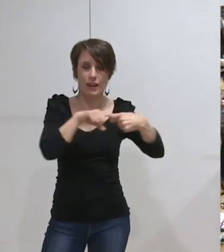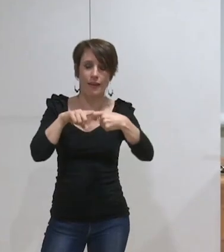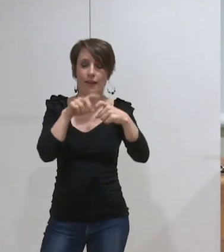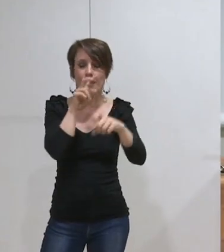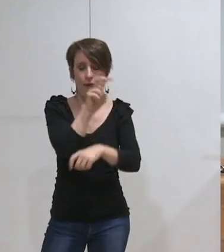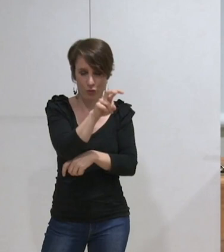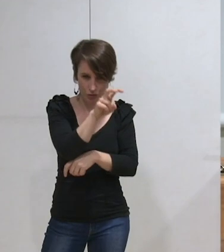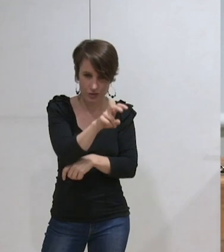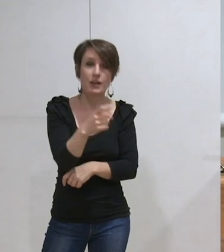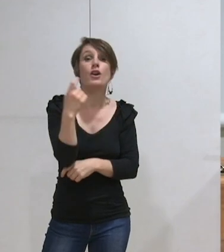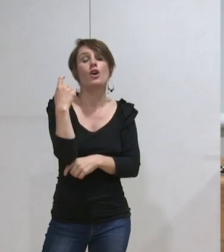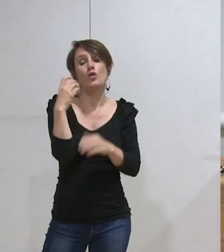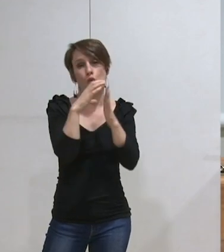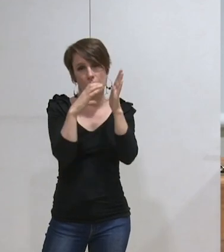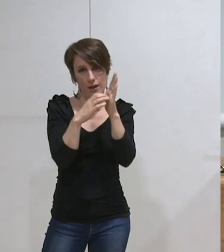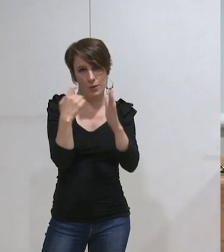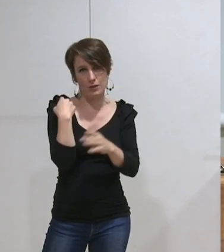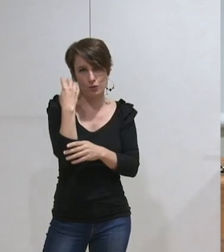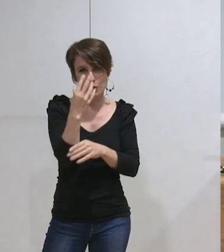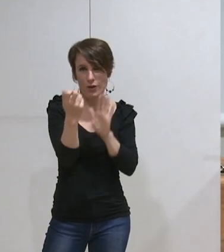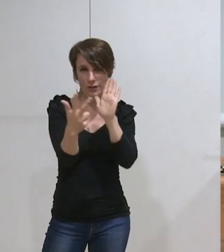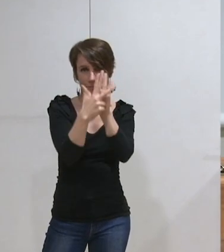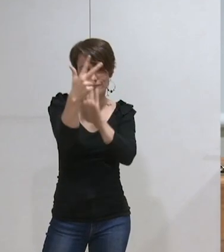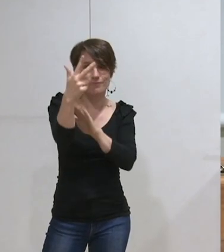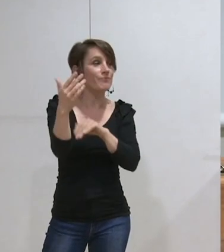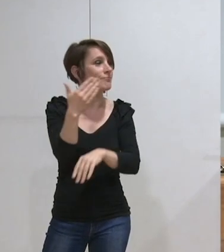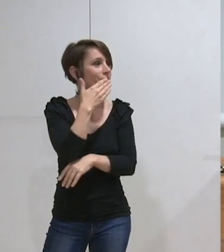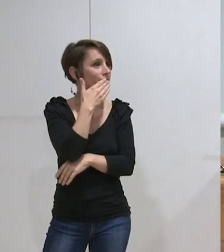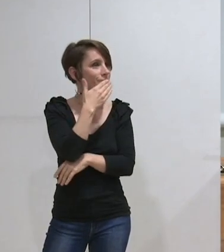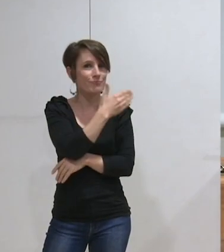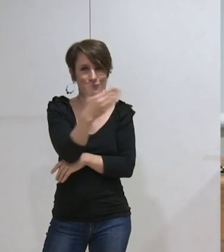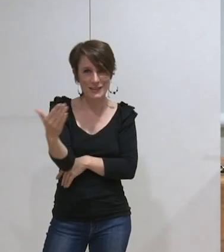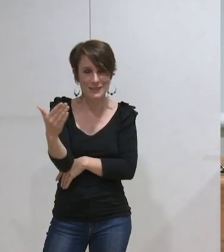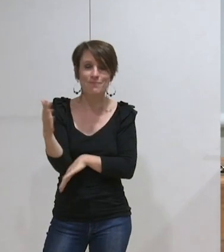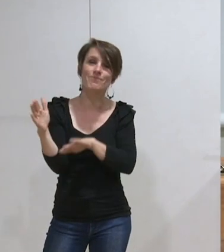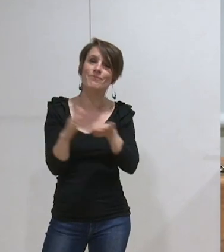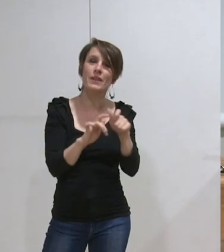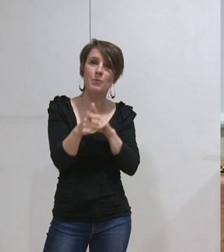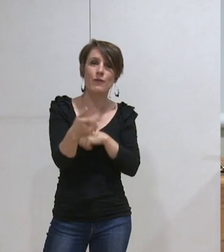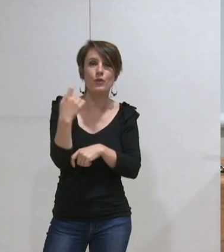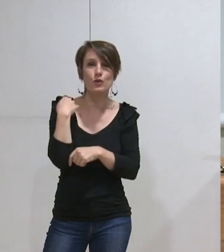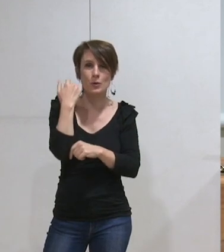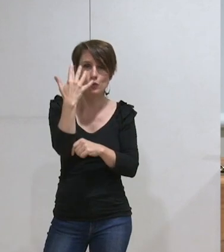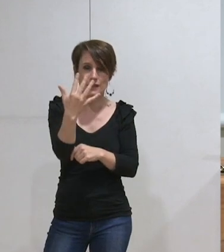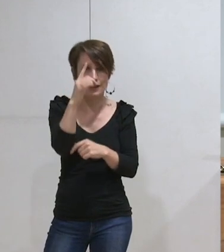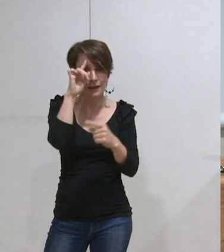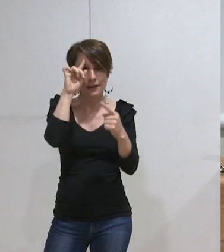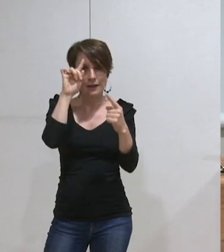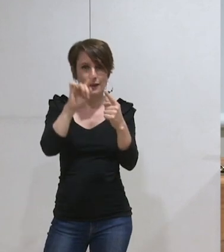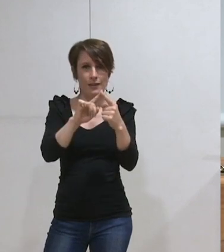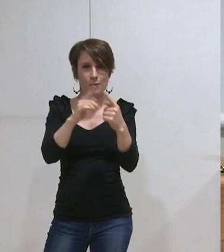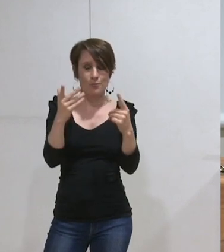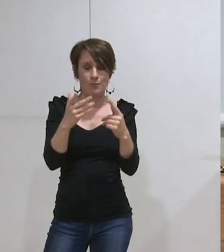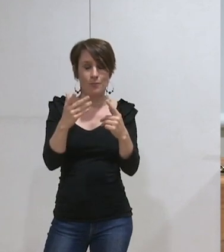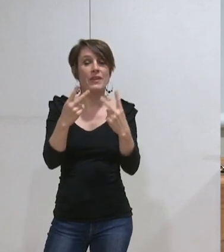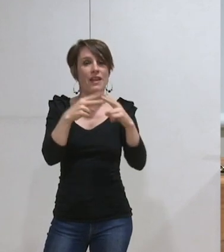délibération numéro 4 est donc adoptée je vous remercie nous passons à la délibération numéro 5 qui porte sur l'aide de la